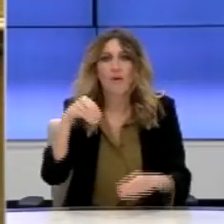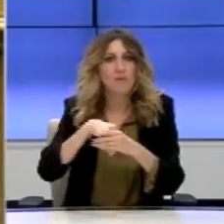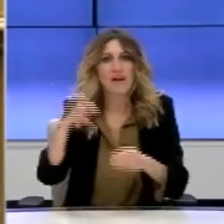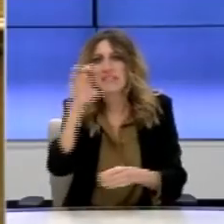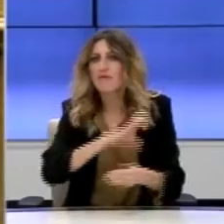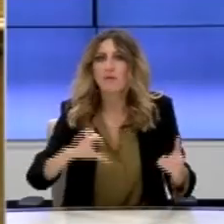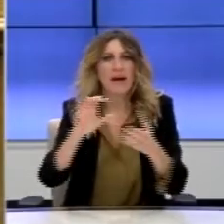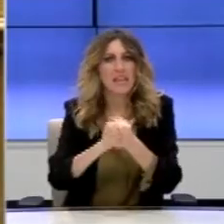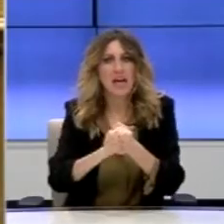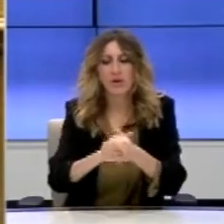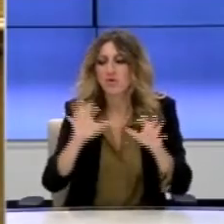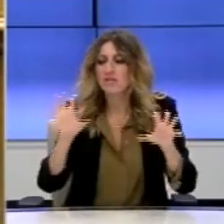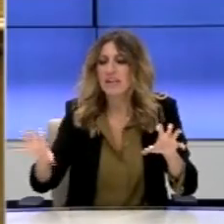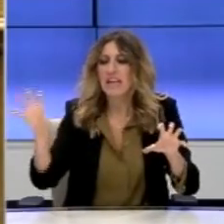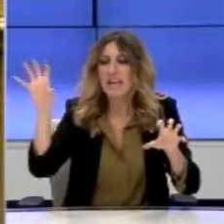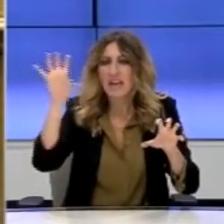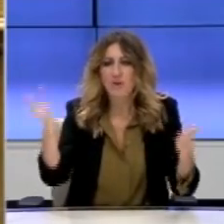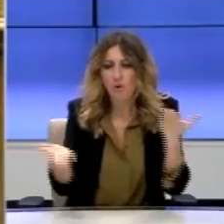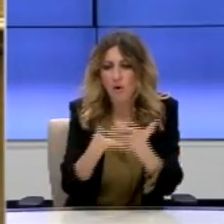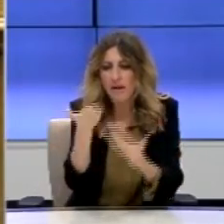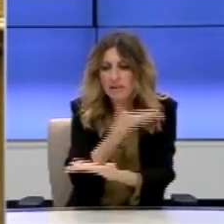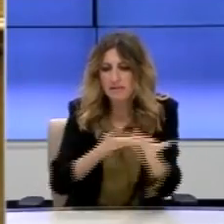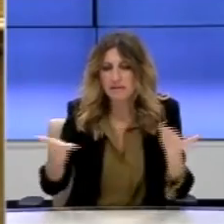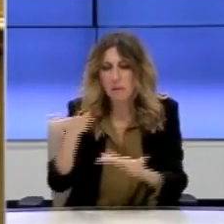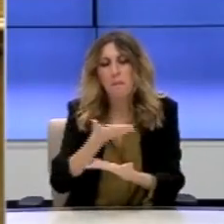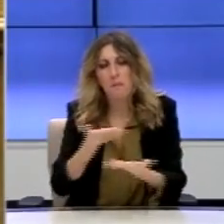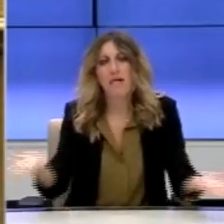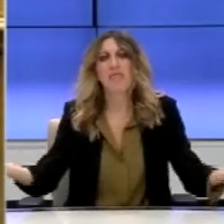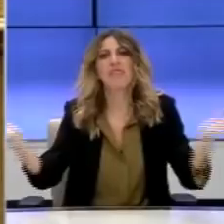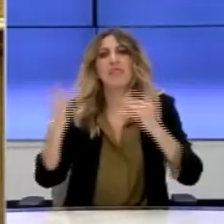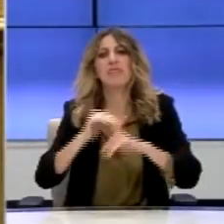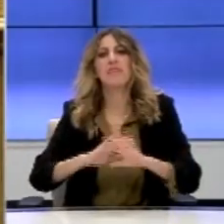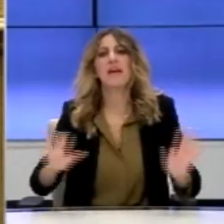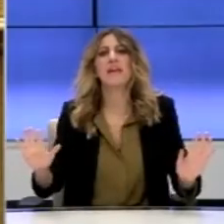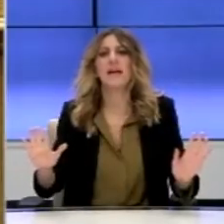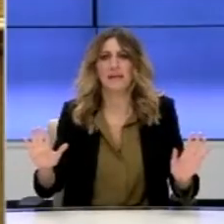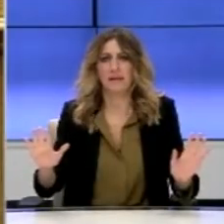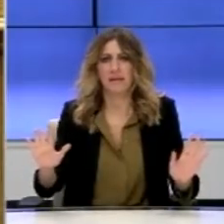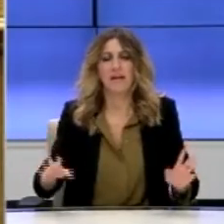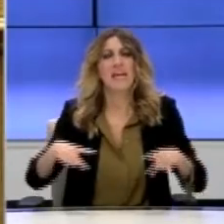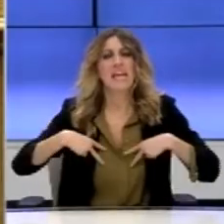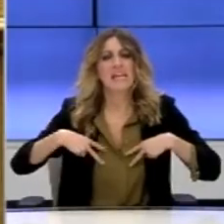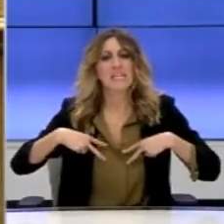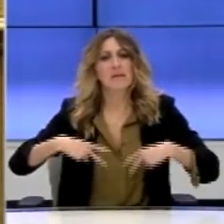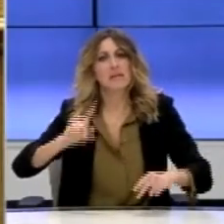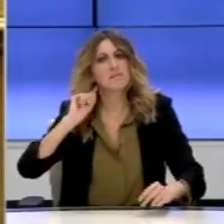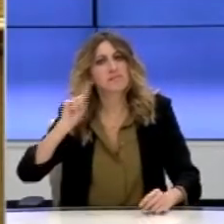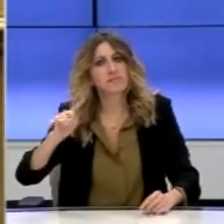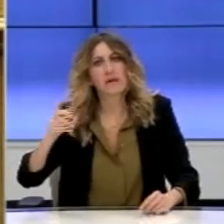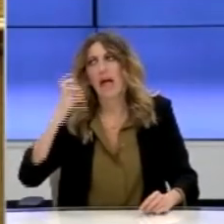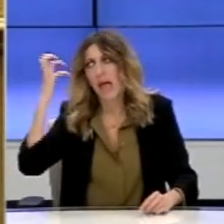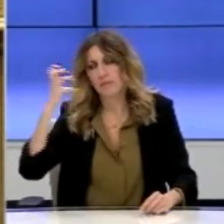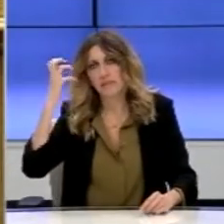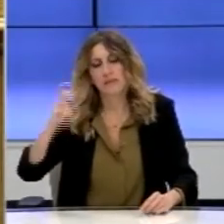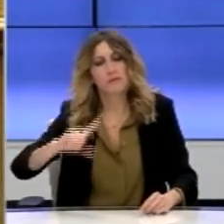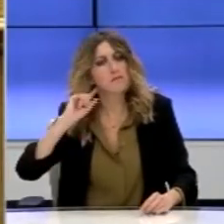αποξενώνονται πάνω απ' όλα από τα ίδια τα επιτεύγματα της επιστήμης και της τεχνολογίας που υπάρχουν στον